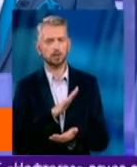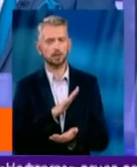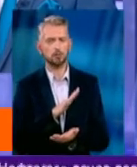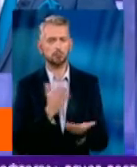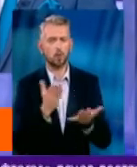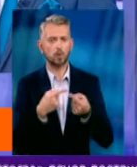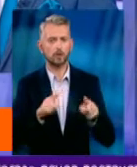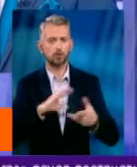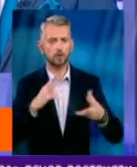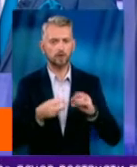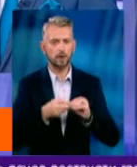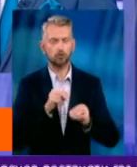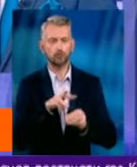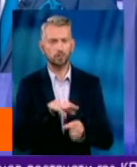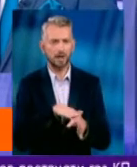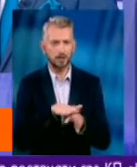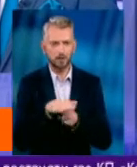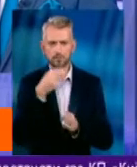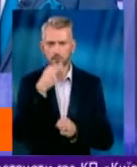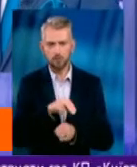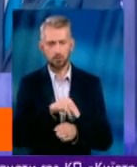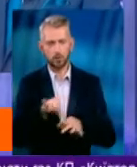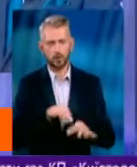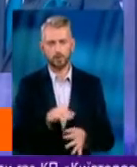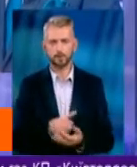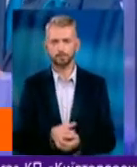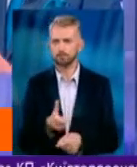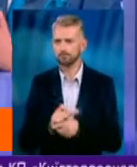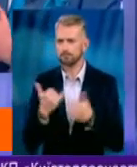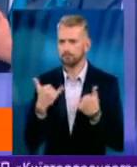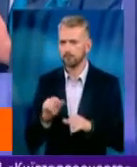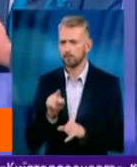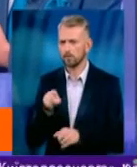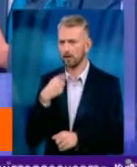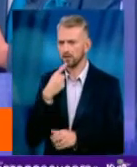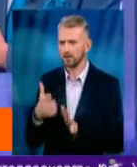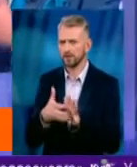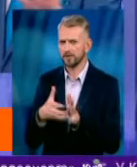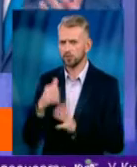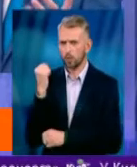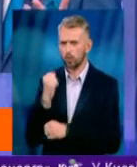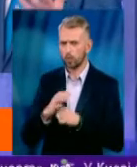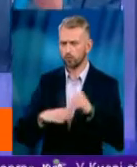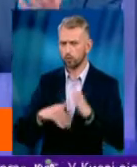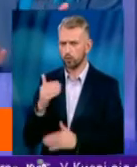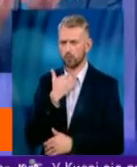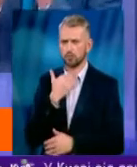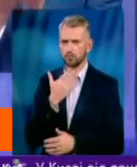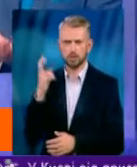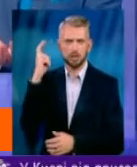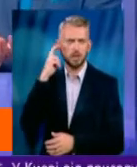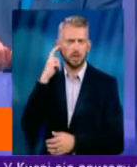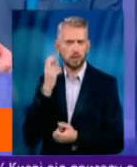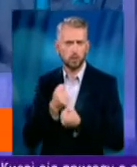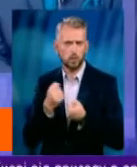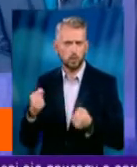якогось іншого результату, чим якісна реалізація цього проєкту. Дуже дивно, що ось ви кажете, що не вистачає робочих рук. Здавалося б, Київ, так,